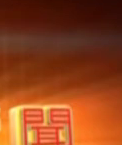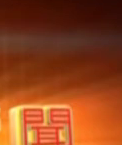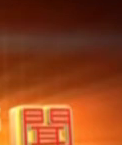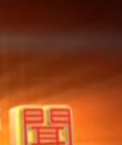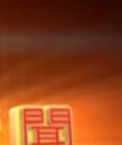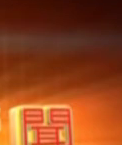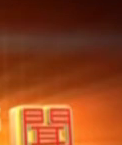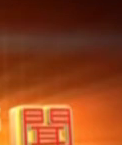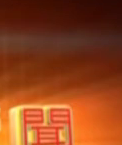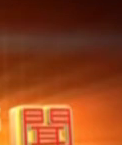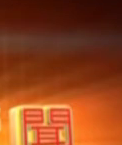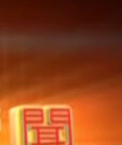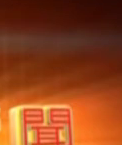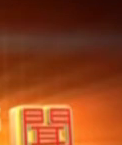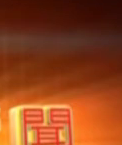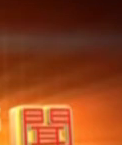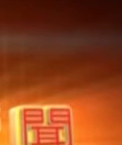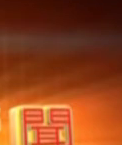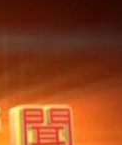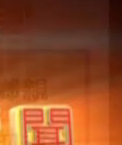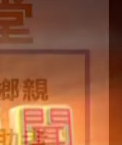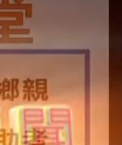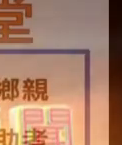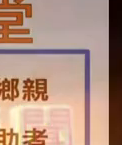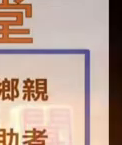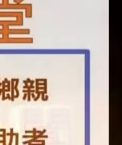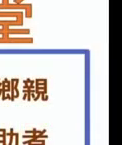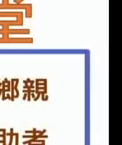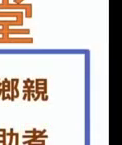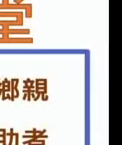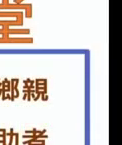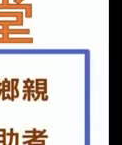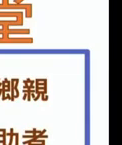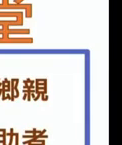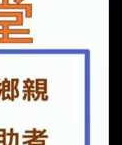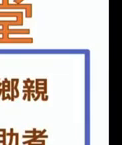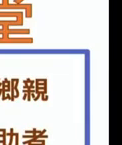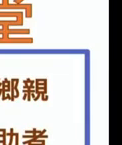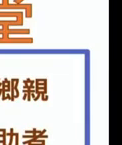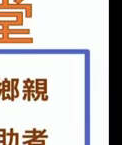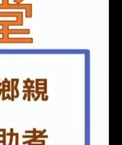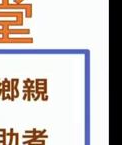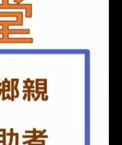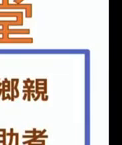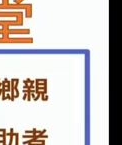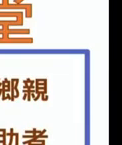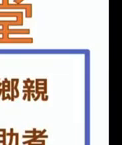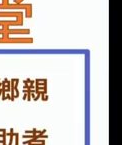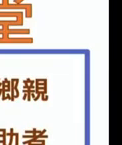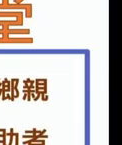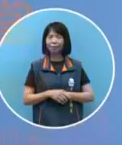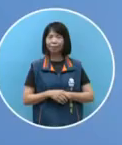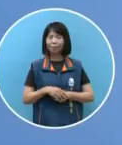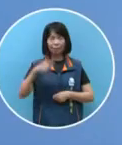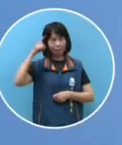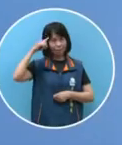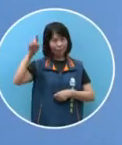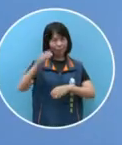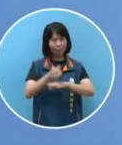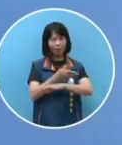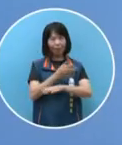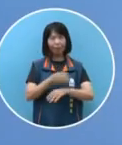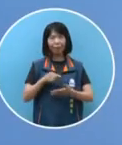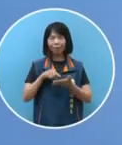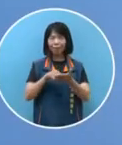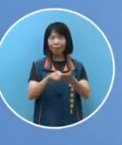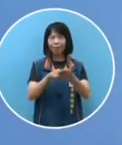你好，欢迎收看7月1号的大花莲地方新闻，我是萧佳慧。首先来关心疫情的最新消息，花莲县连续第13天零确